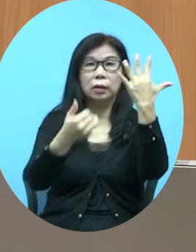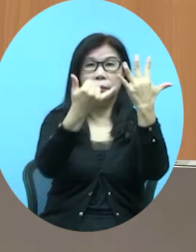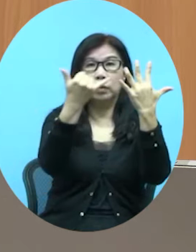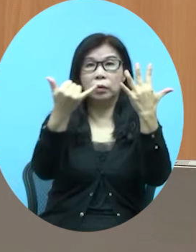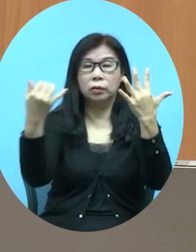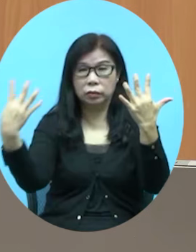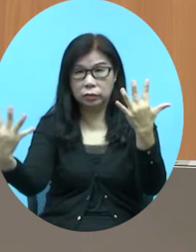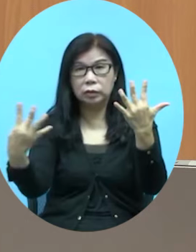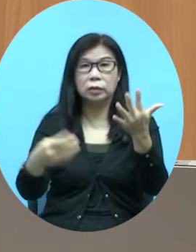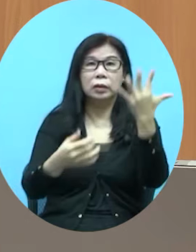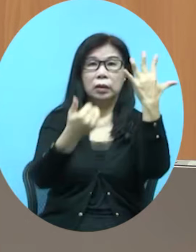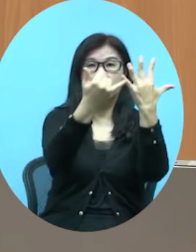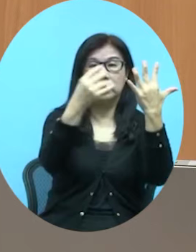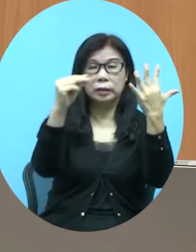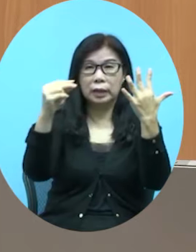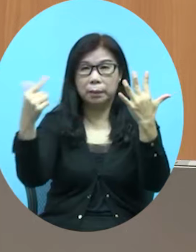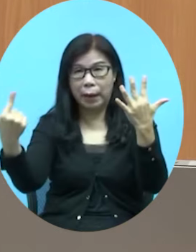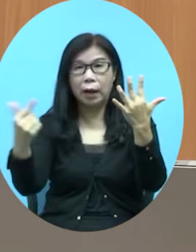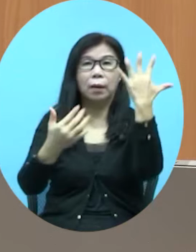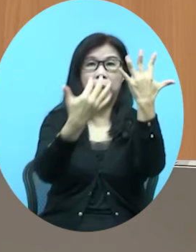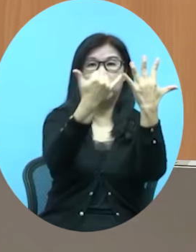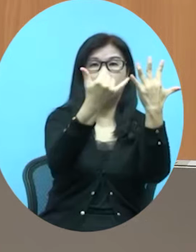5678和5691